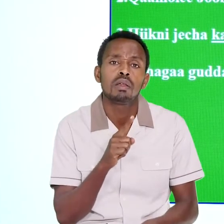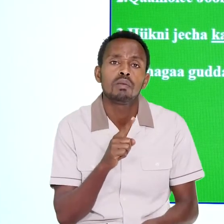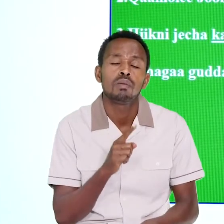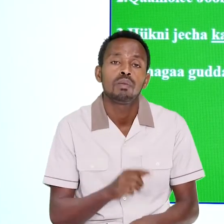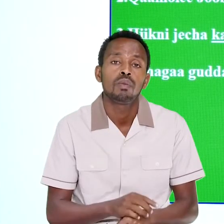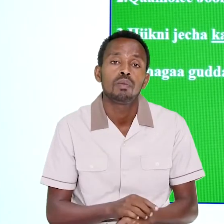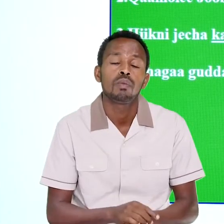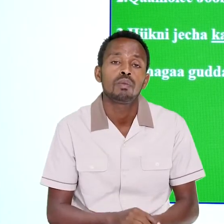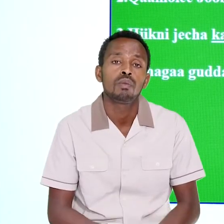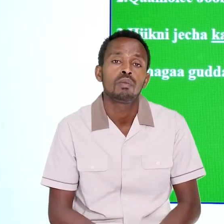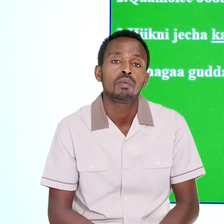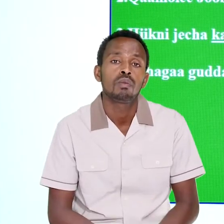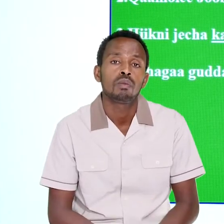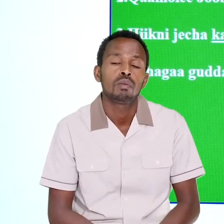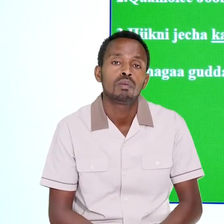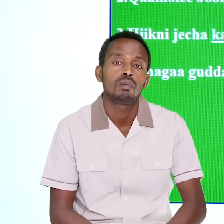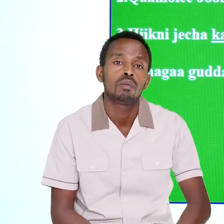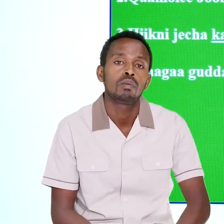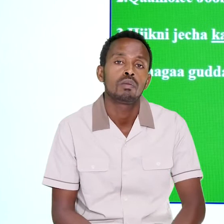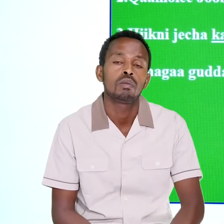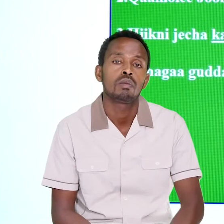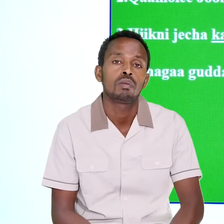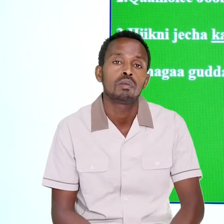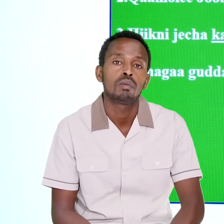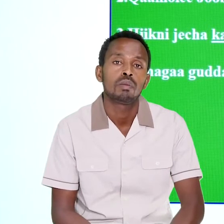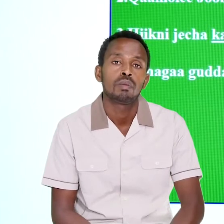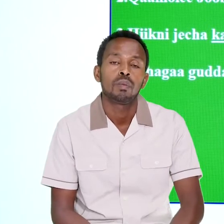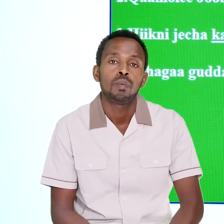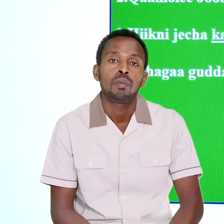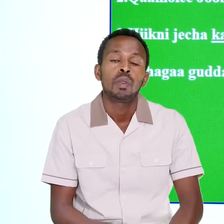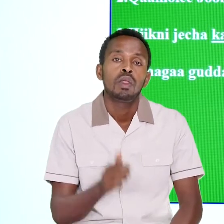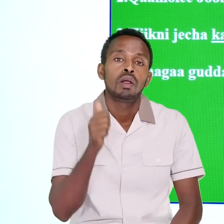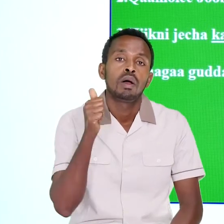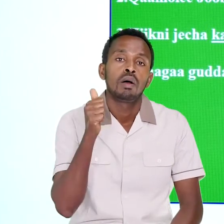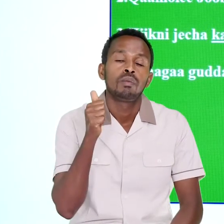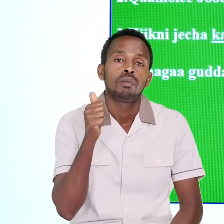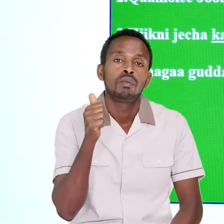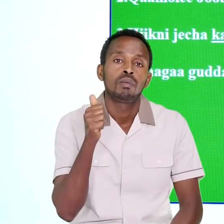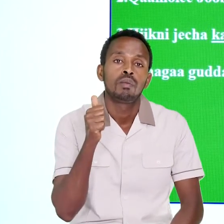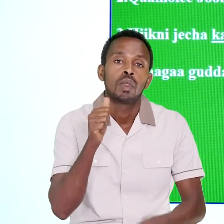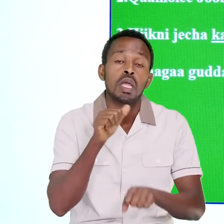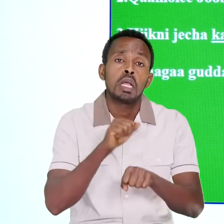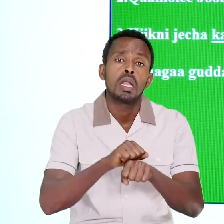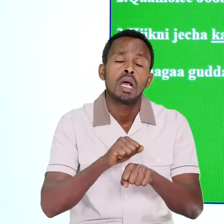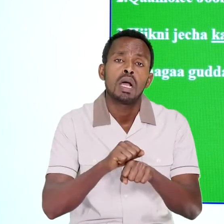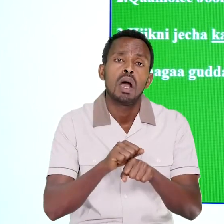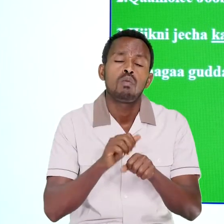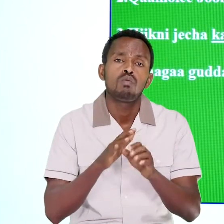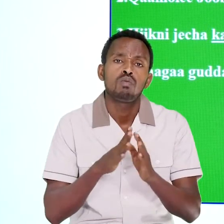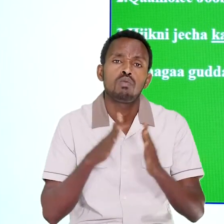Hiikni jecha kattaa jedhu maali? A. Dhagaa guddaa.